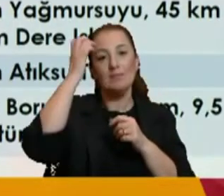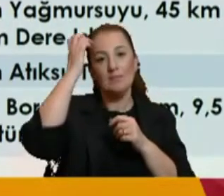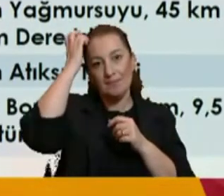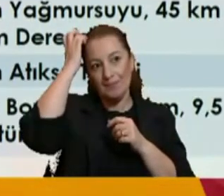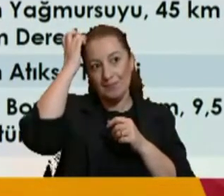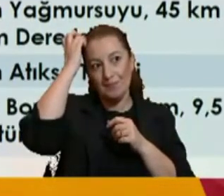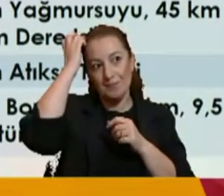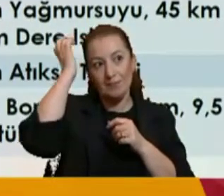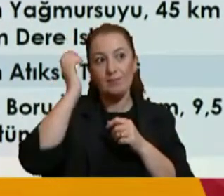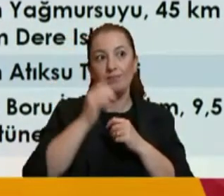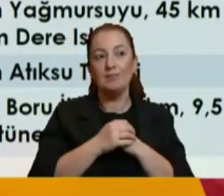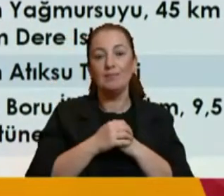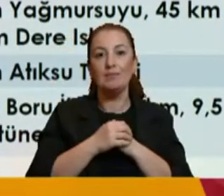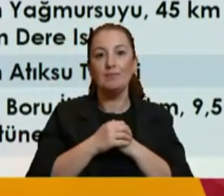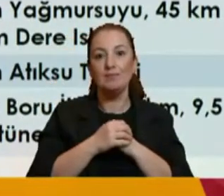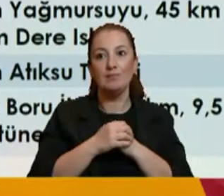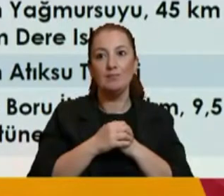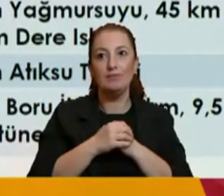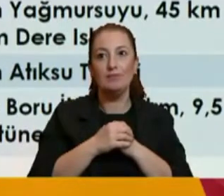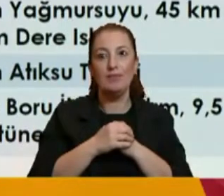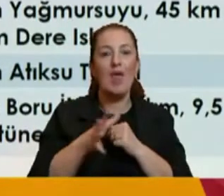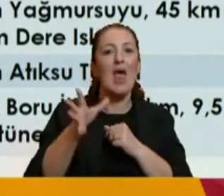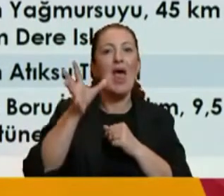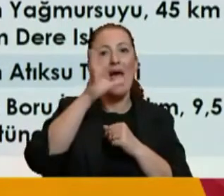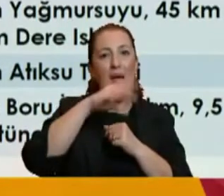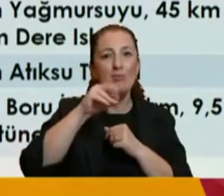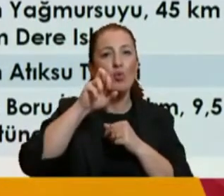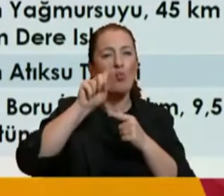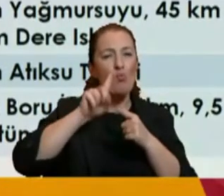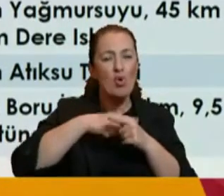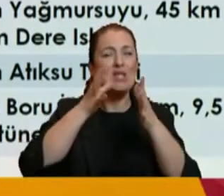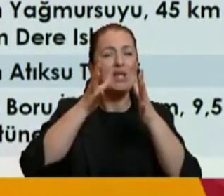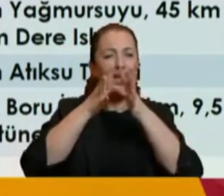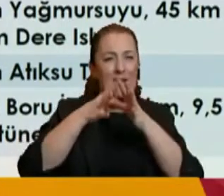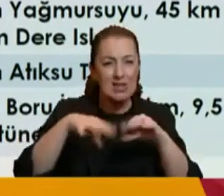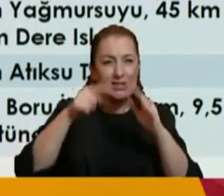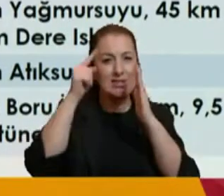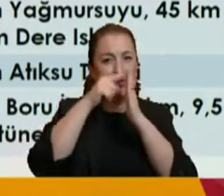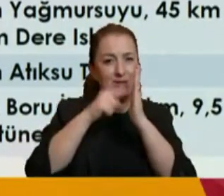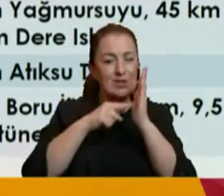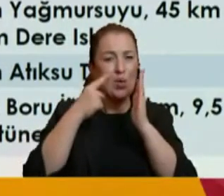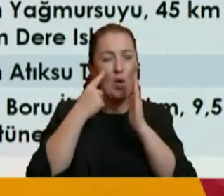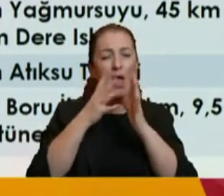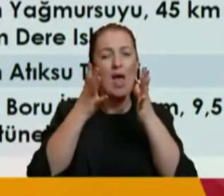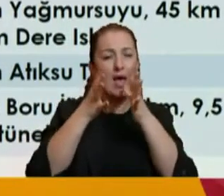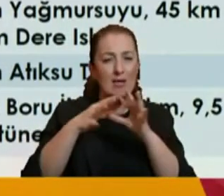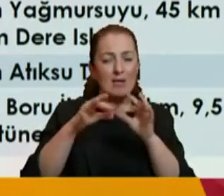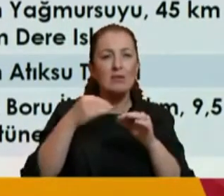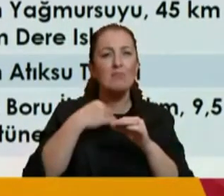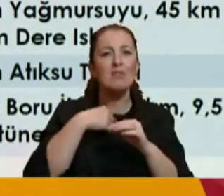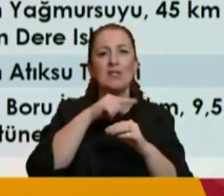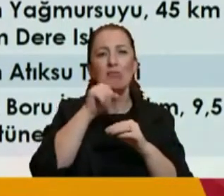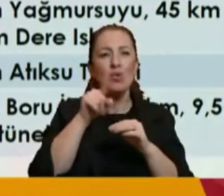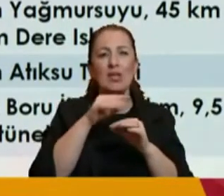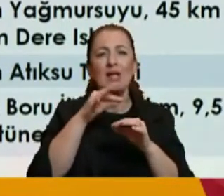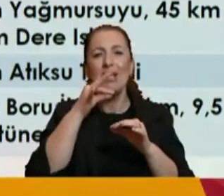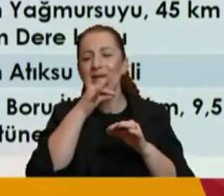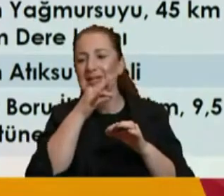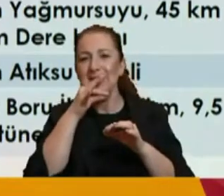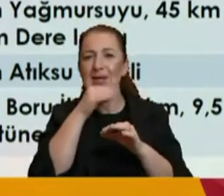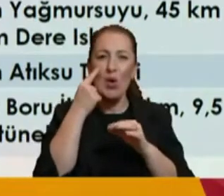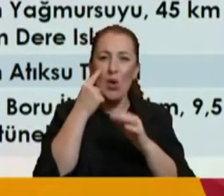kilometrede asla bunların hepsini projeleri hazır biz bunları peyderpey ihale